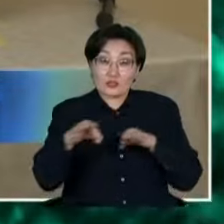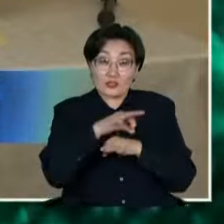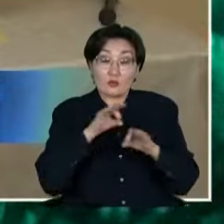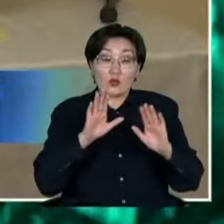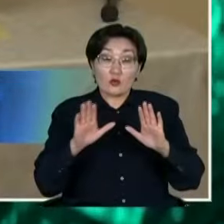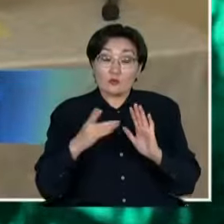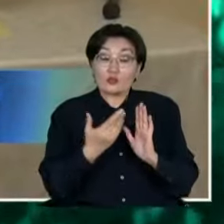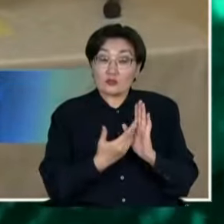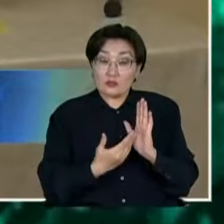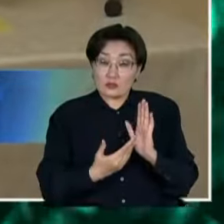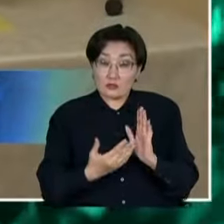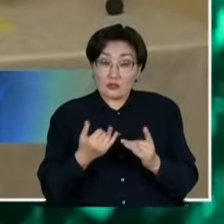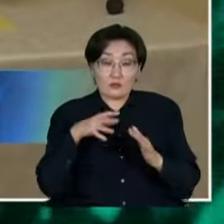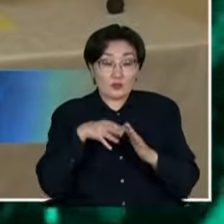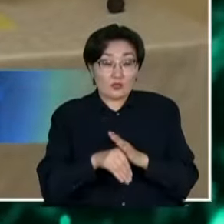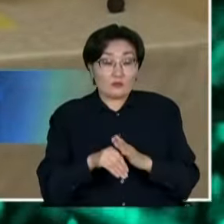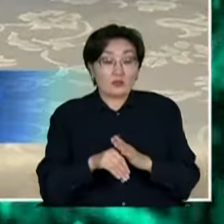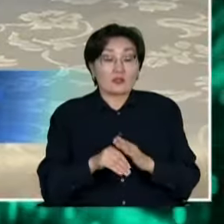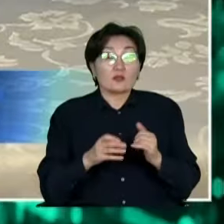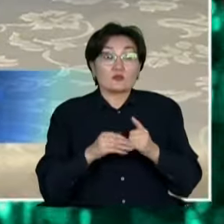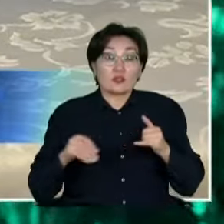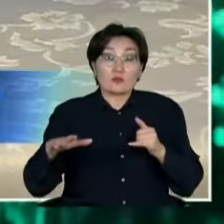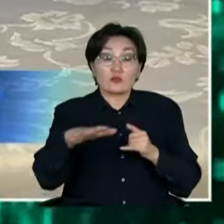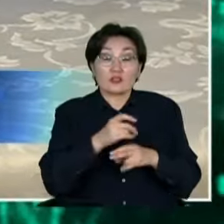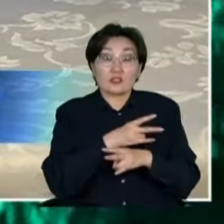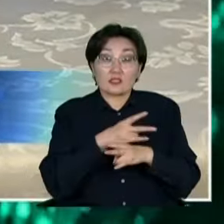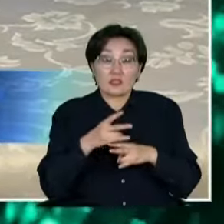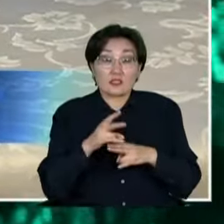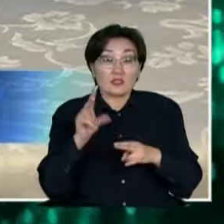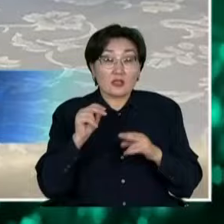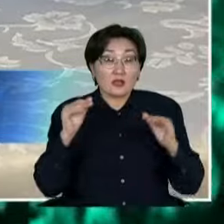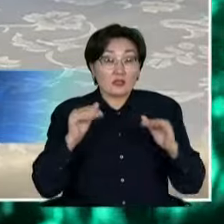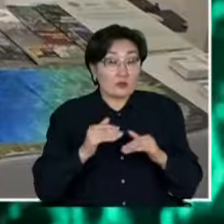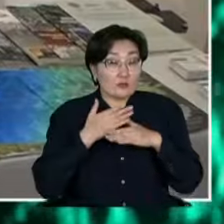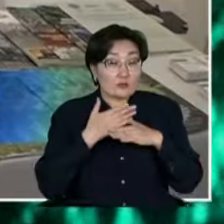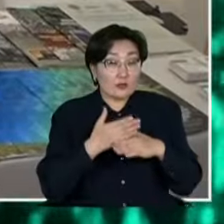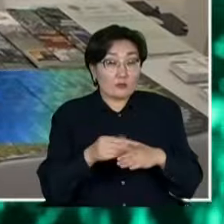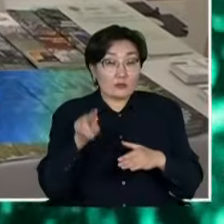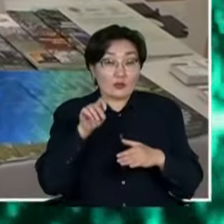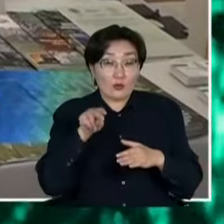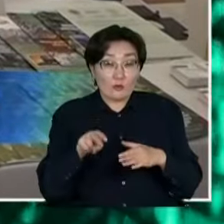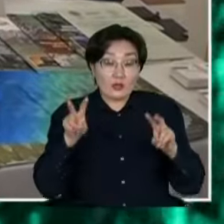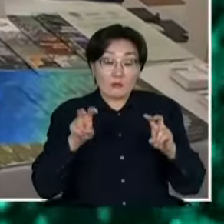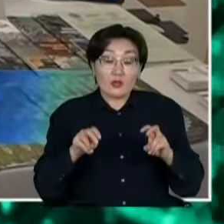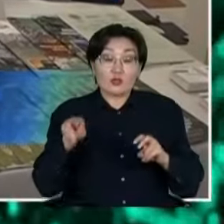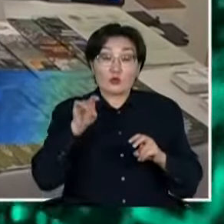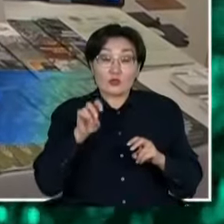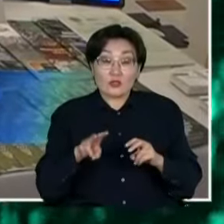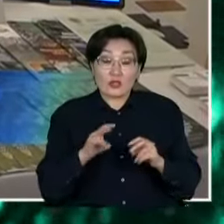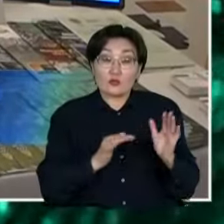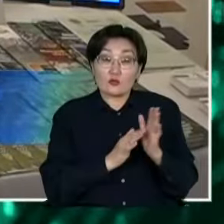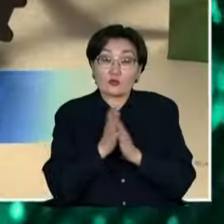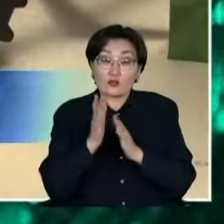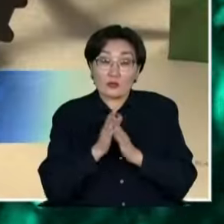көрмесі ұйымдастырылды. Оның қатарында егін алқабындағы зиянкестердің санын азайтуға көмектесетін биодроп деп аталатын дрон және өсімдік тұқымын